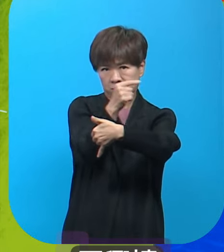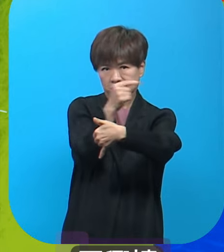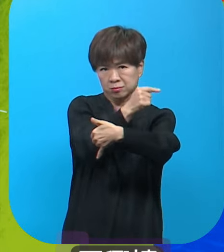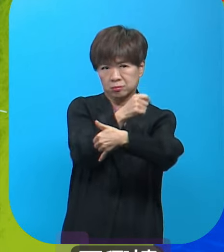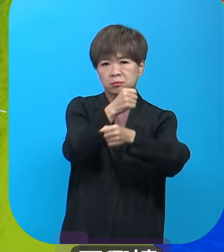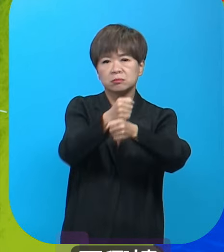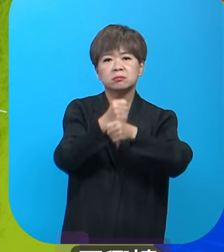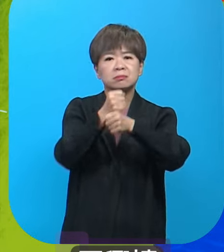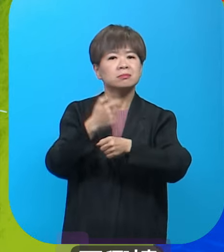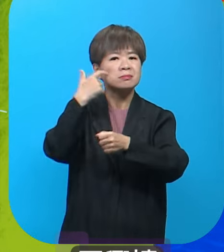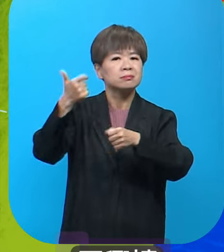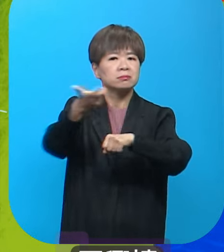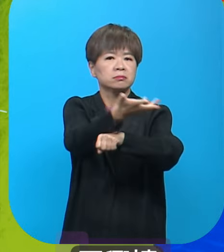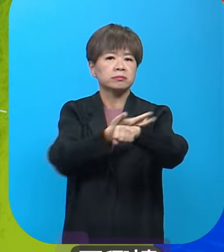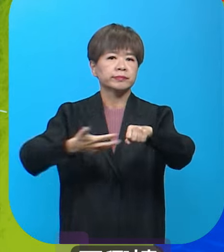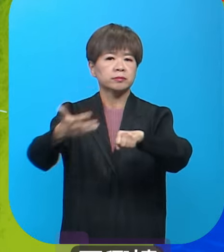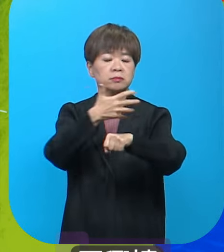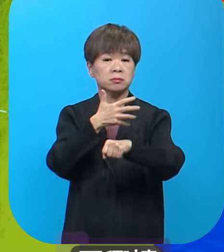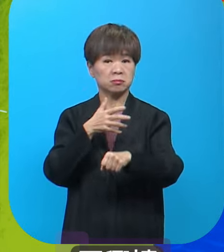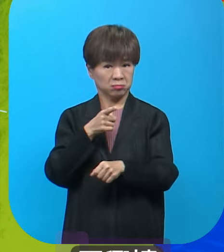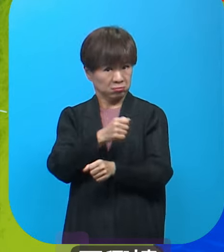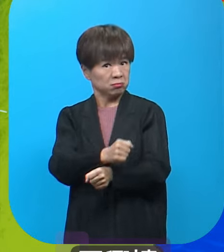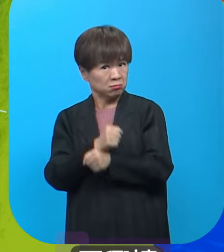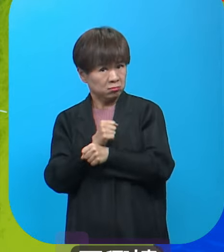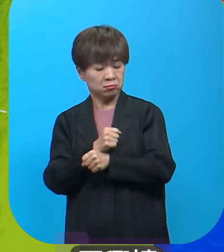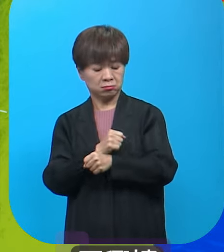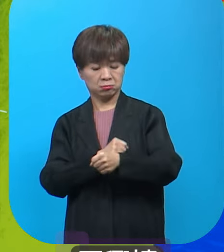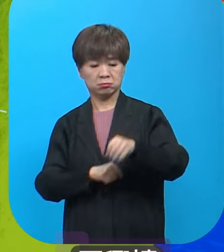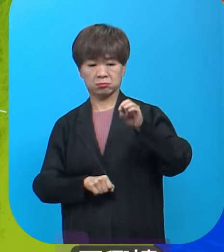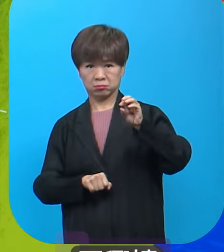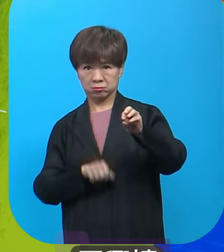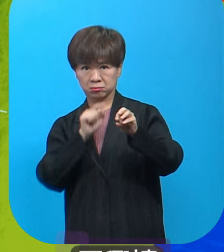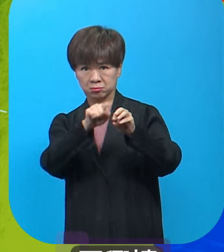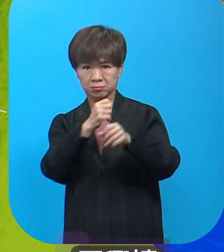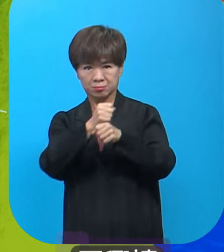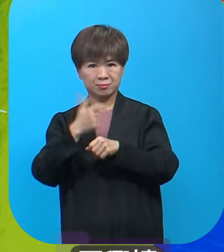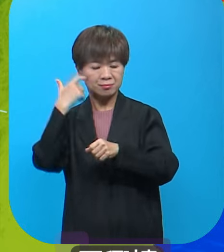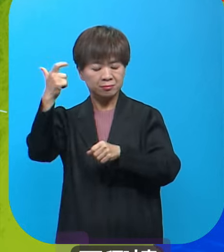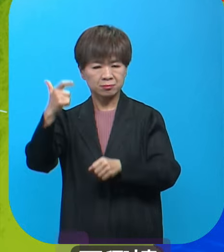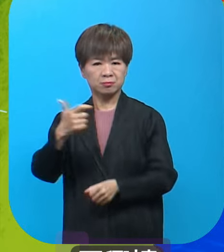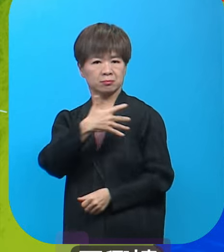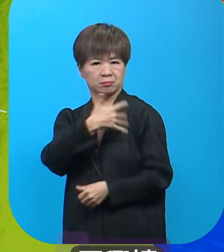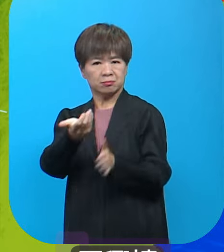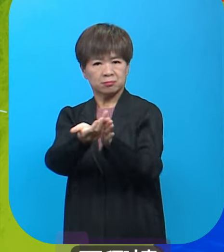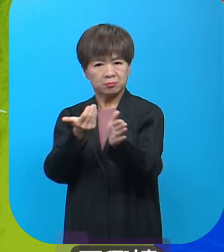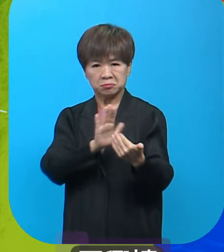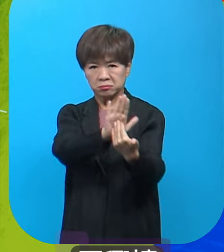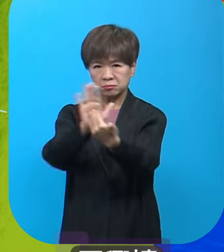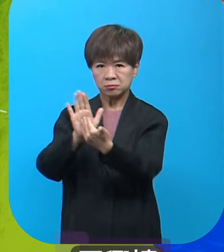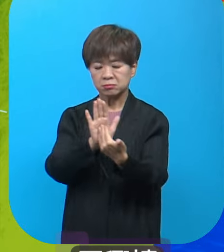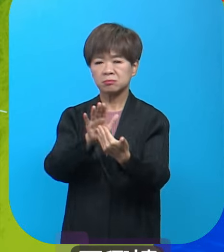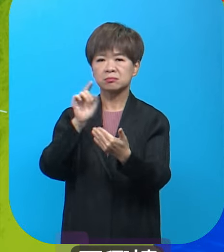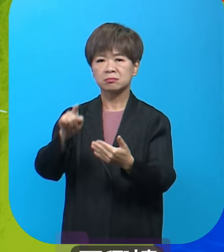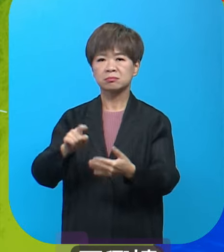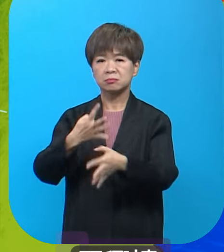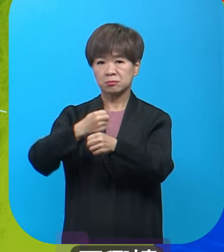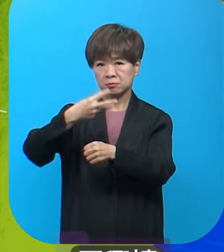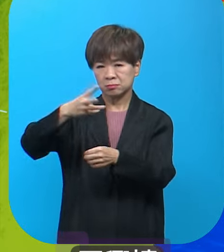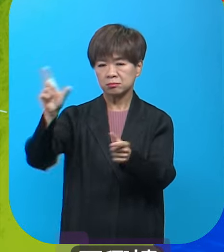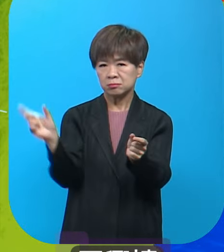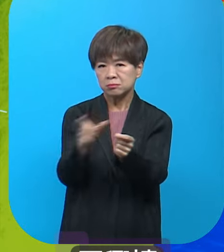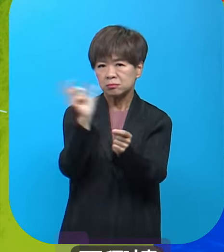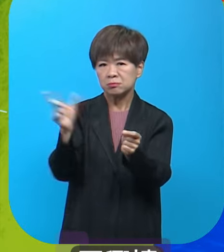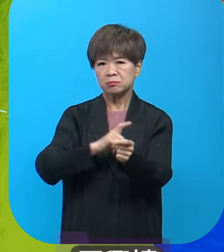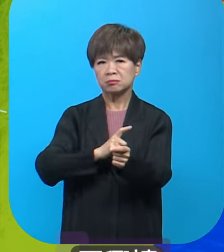方向前进，因此后续要提醒马祖地区的朋友，也要在周五之前要严防凯米台风所带来